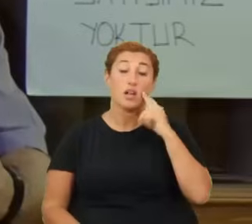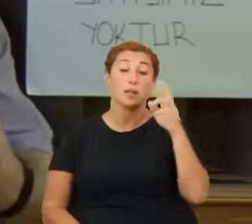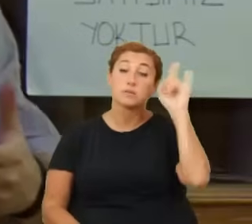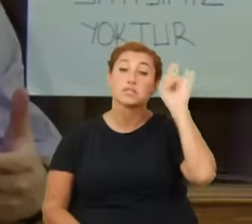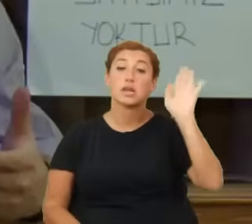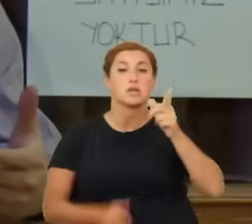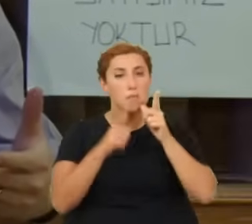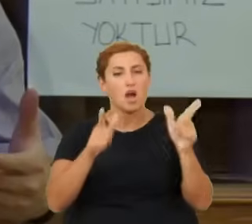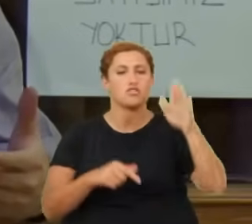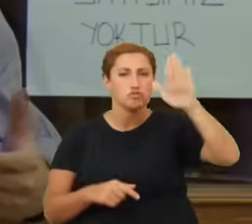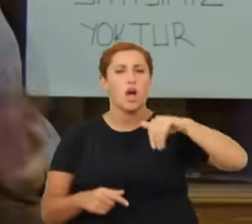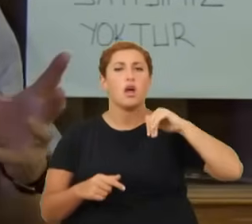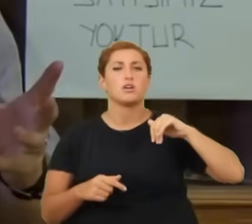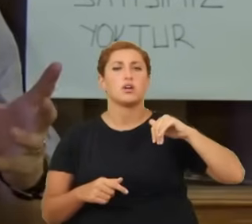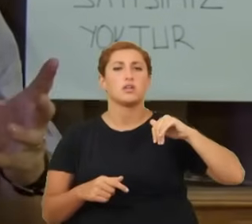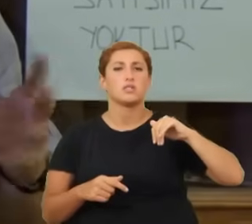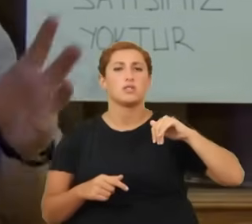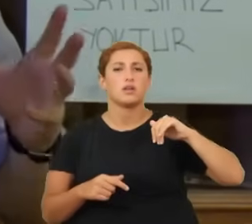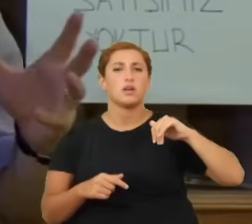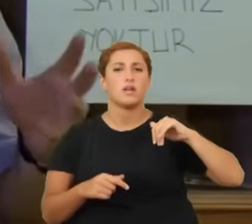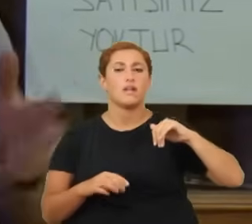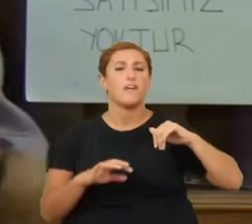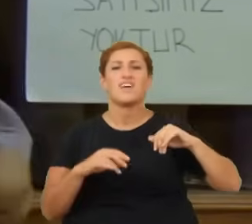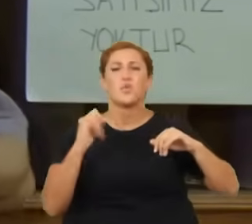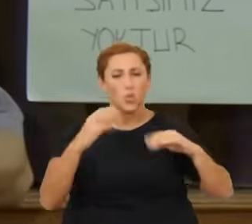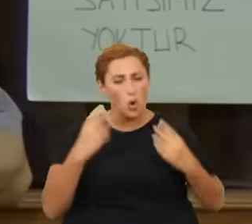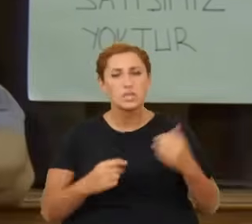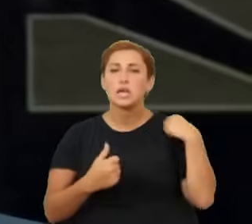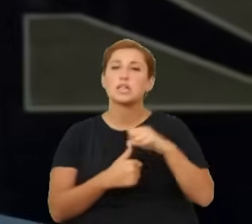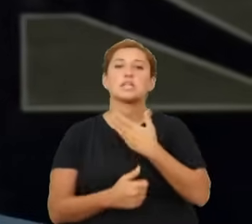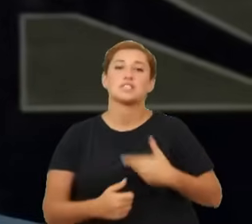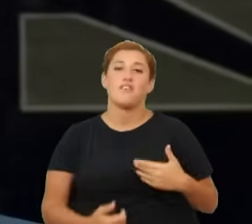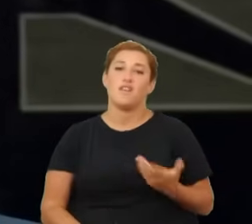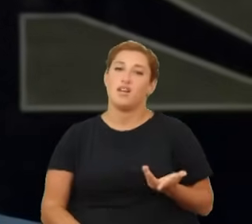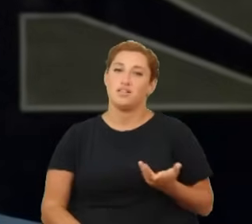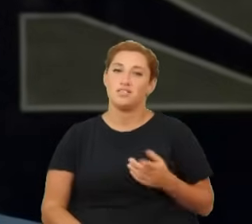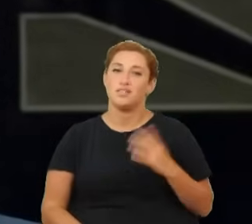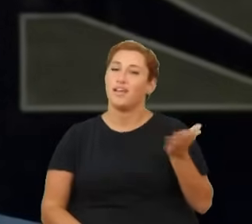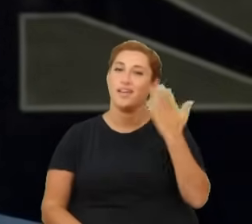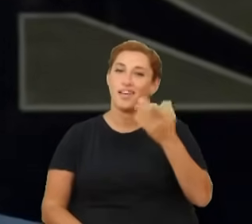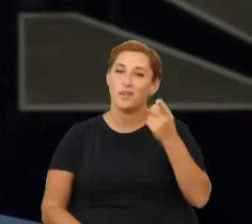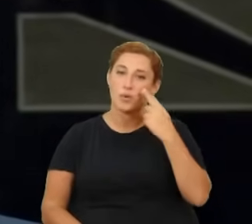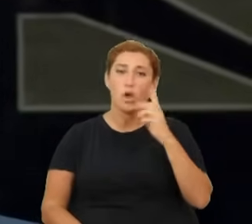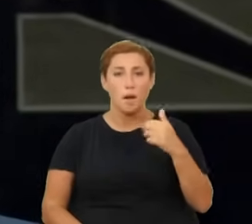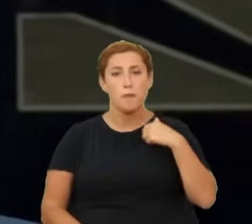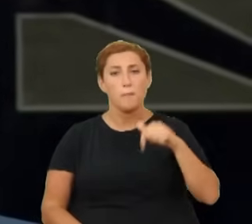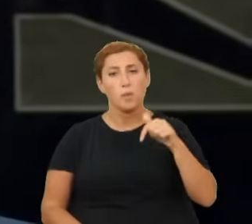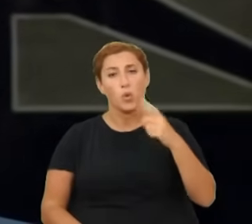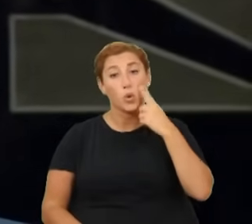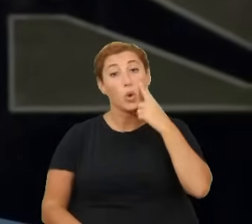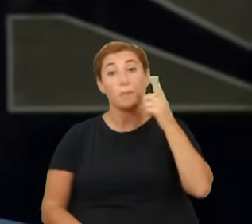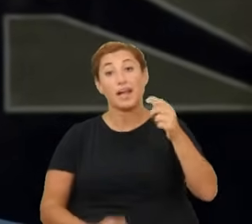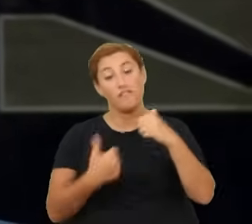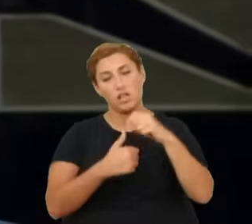kıskanır. Bağırır, çağırır. Tav olsa da gene de sever. Komik adamsa bile selam ya. Ama ben o Ergun'u göreceğim.